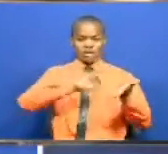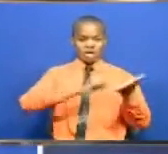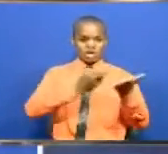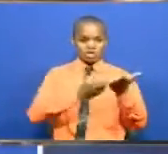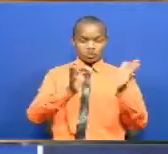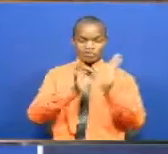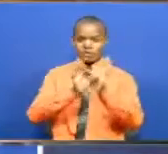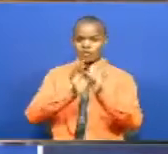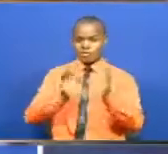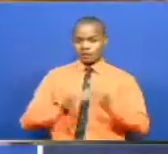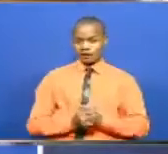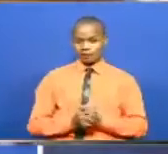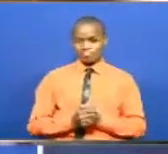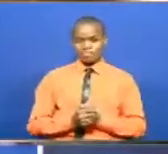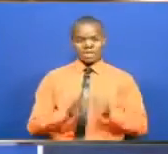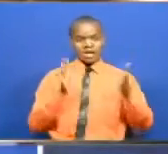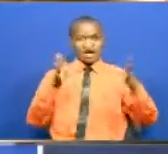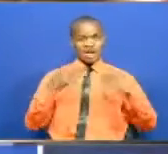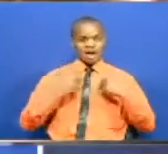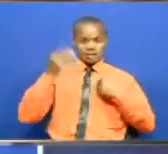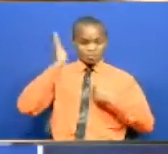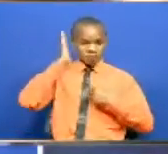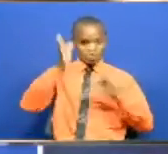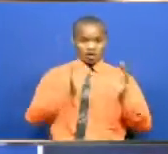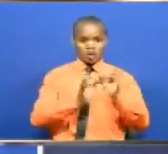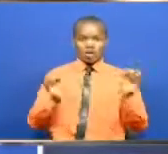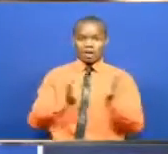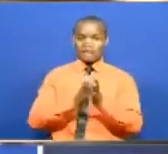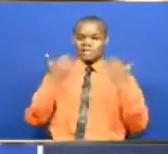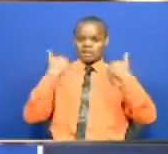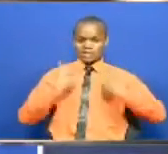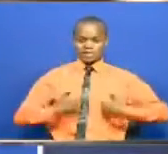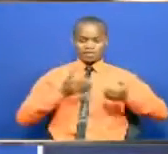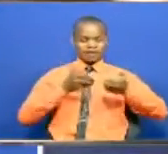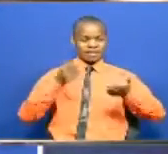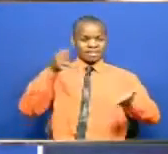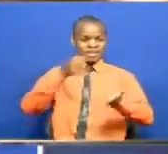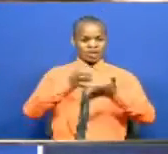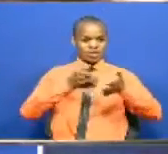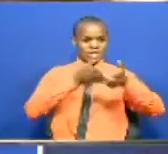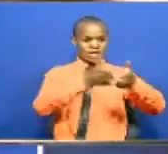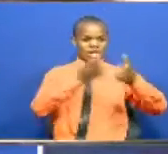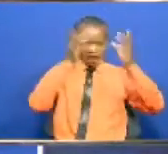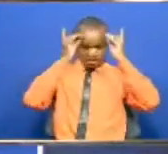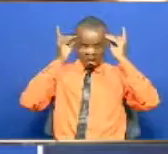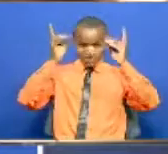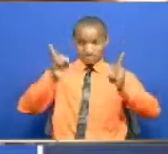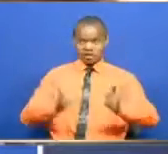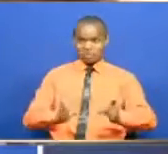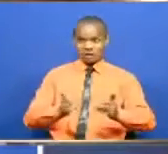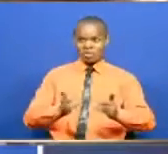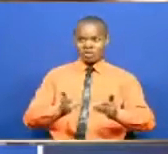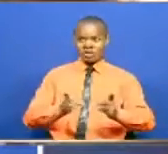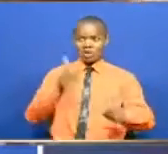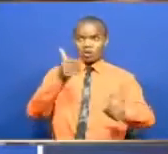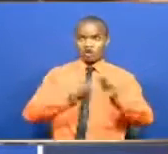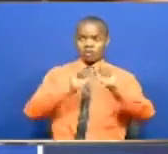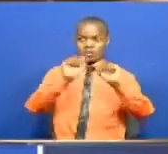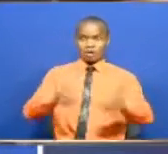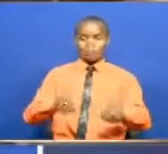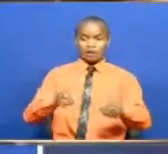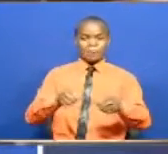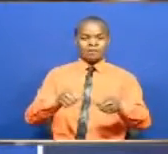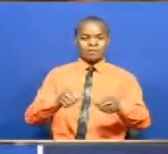conversation. We shall not accept, and I will not be part of a leadership that makes a decision to take away money from